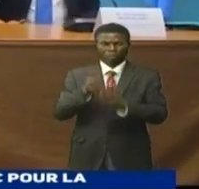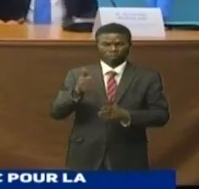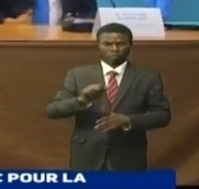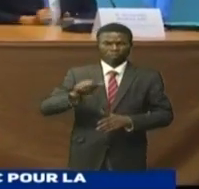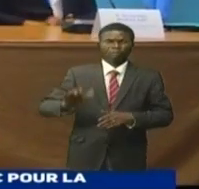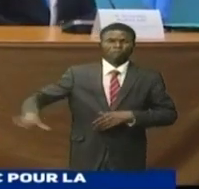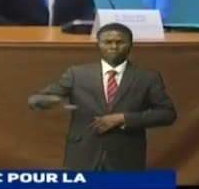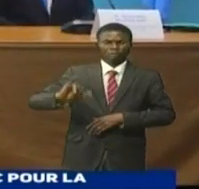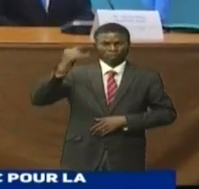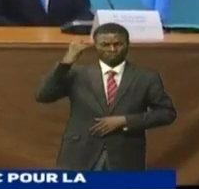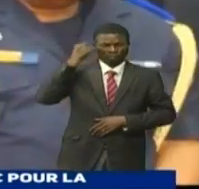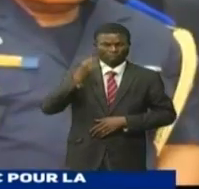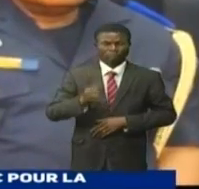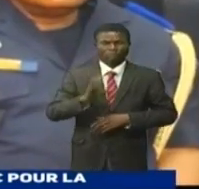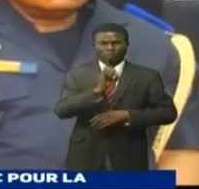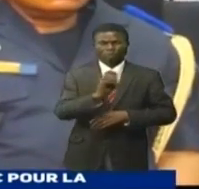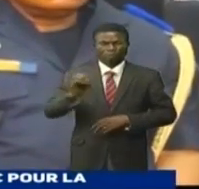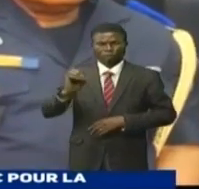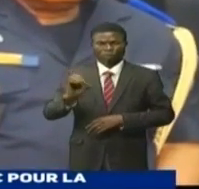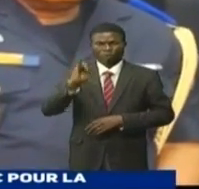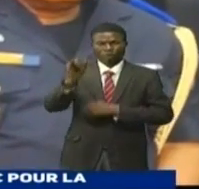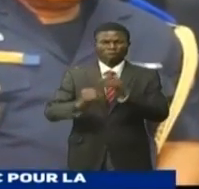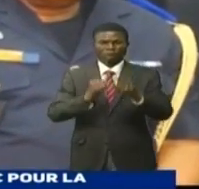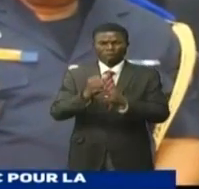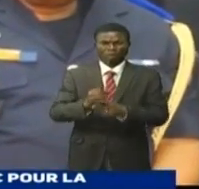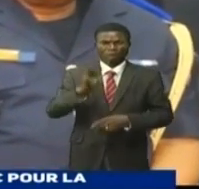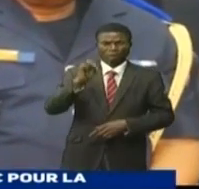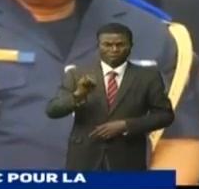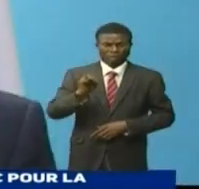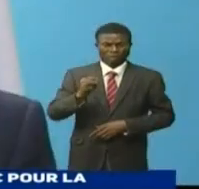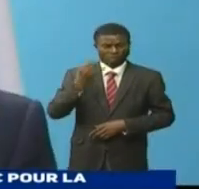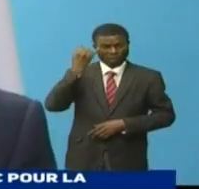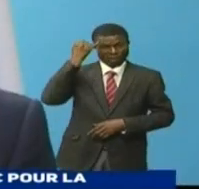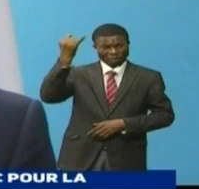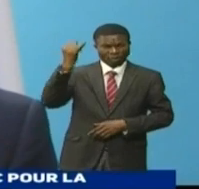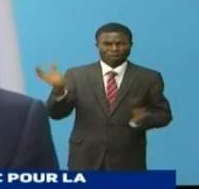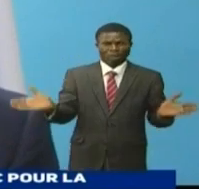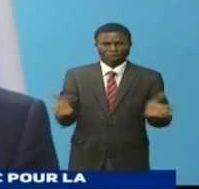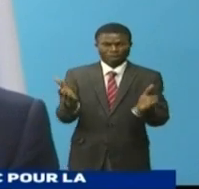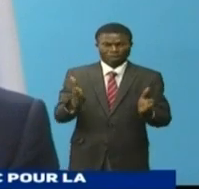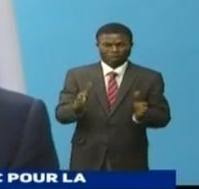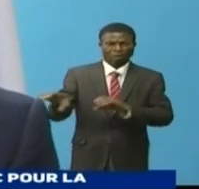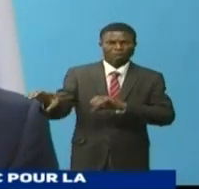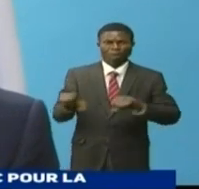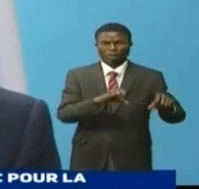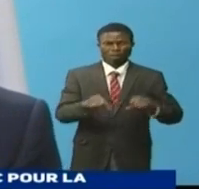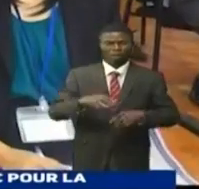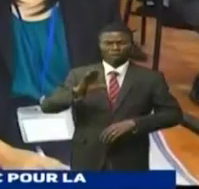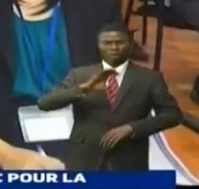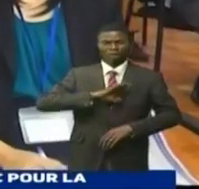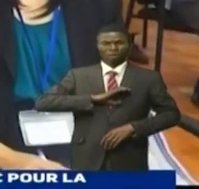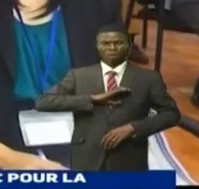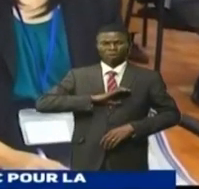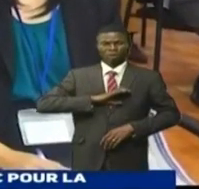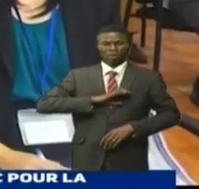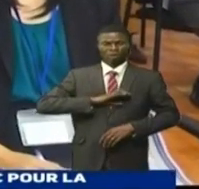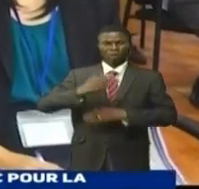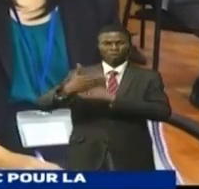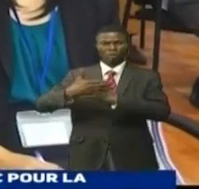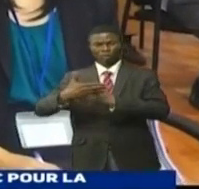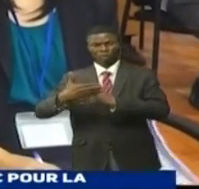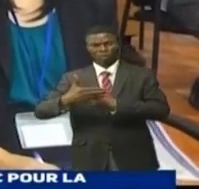internationale pour les migrations oim visent à renforcer les activités de la police de proximité